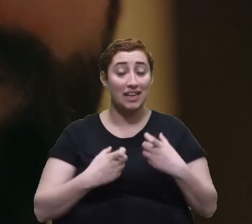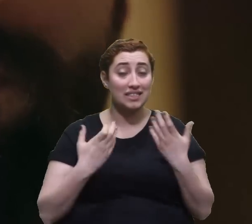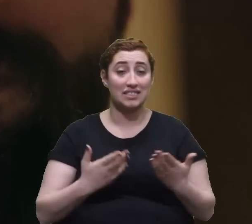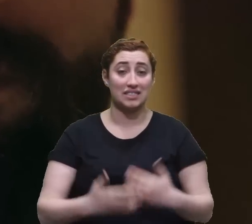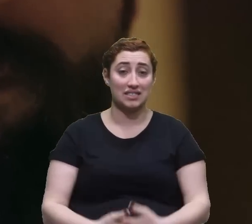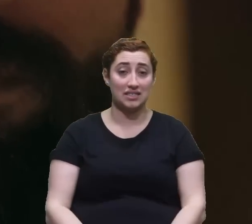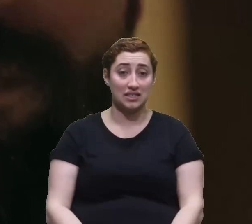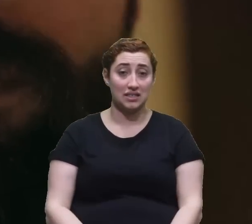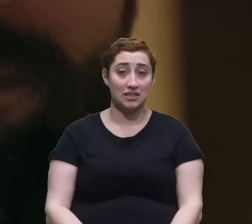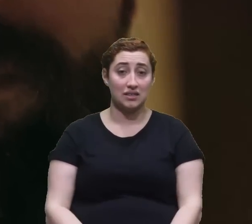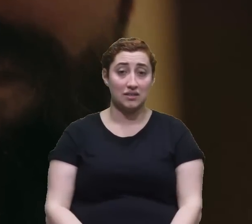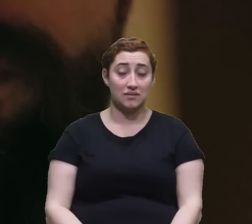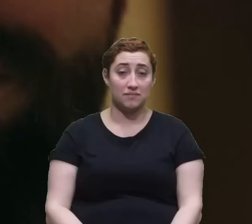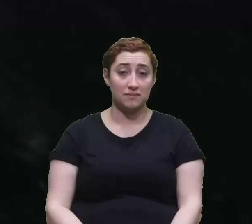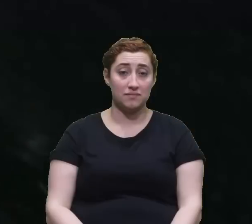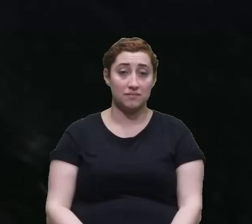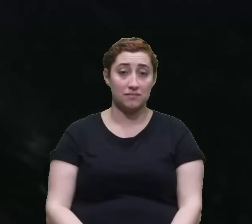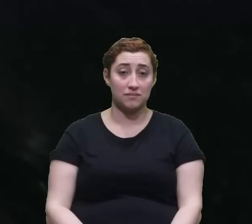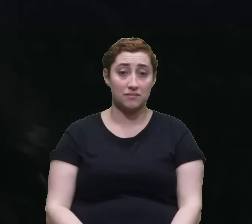Neredesin? Hücre.